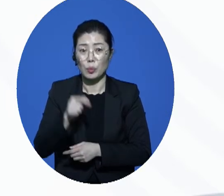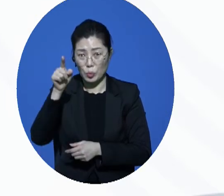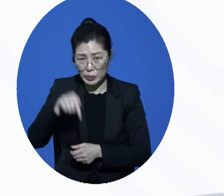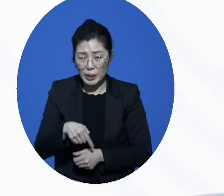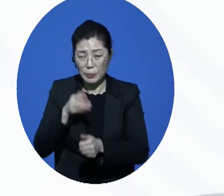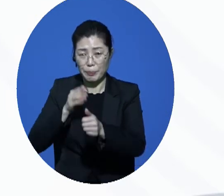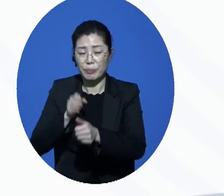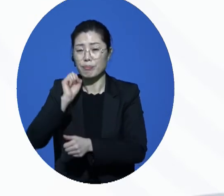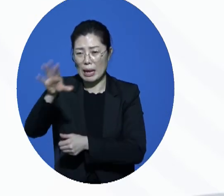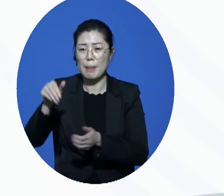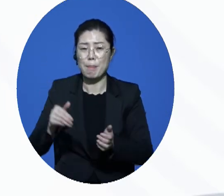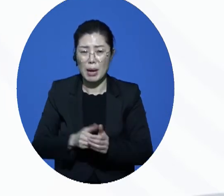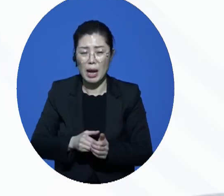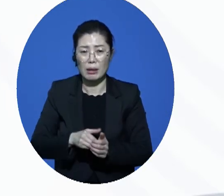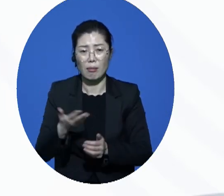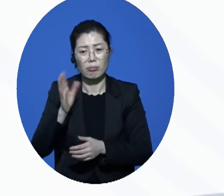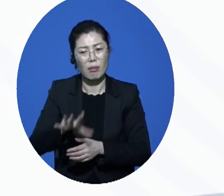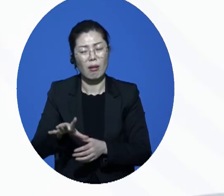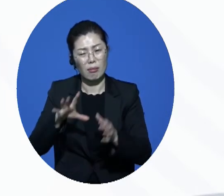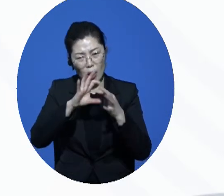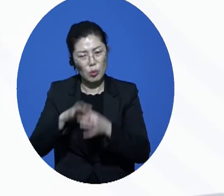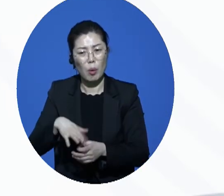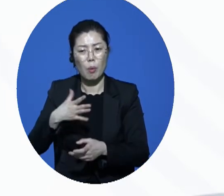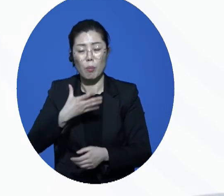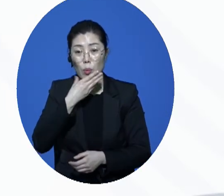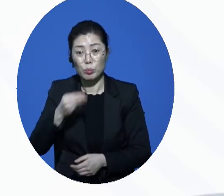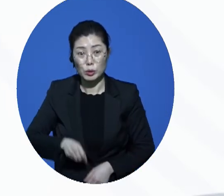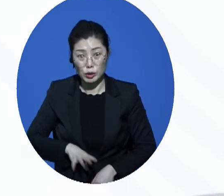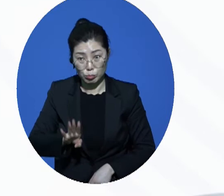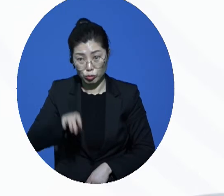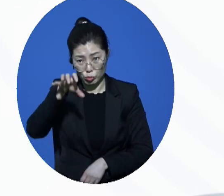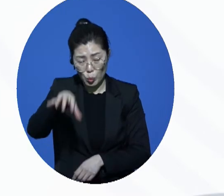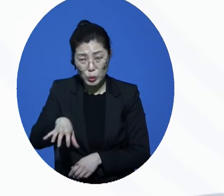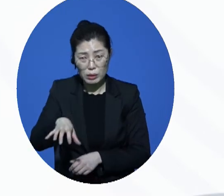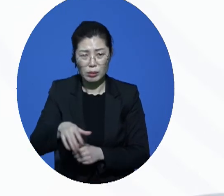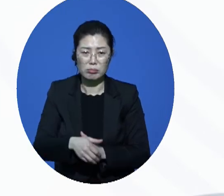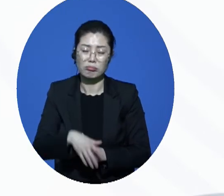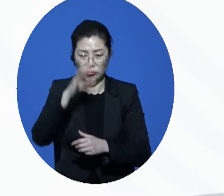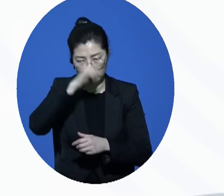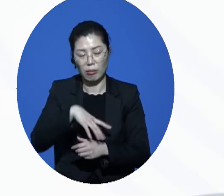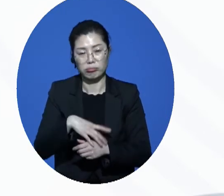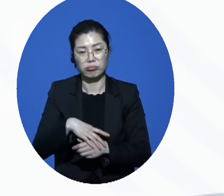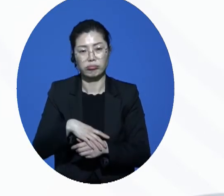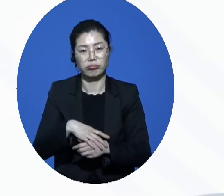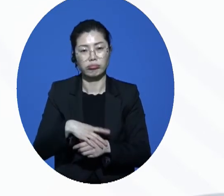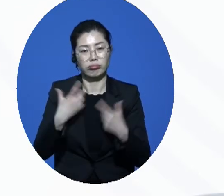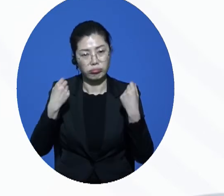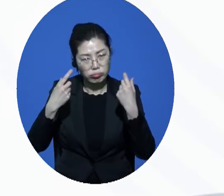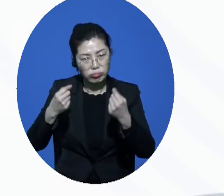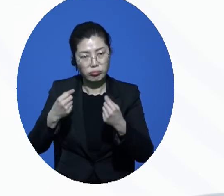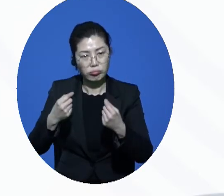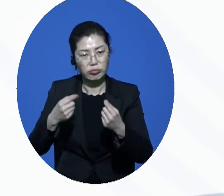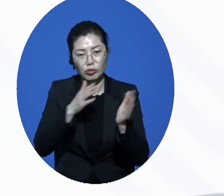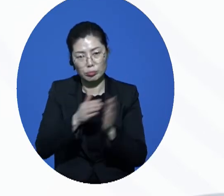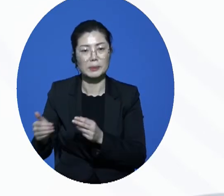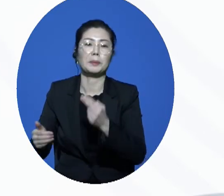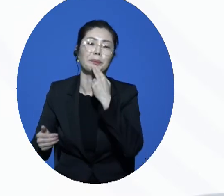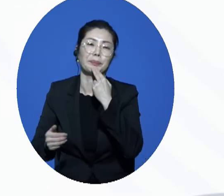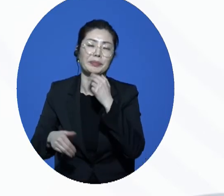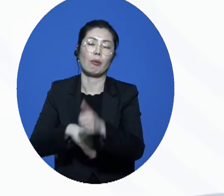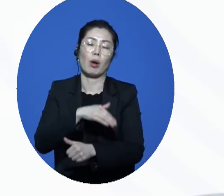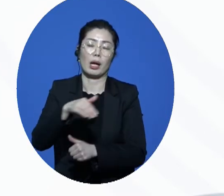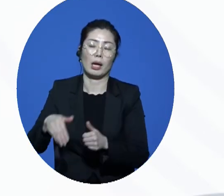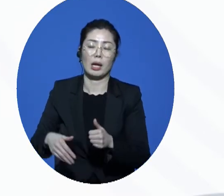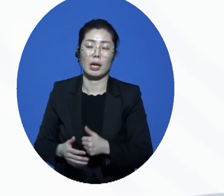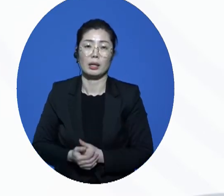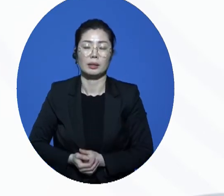여전히 복지부는 관련한 지원 체계를 전혀 갖고 오지 않고 있는 상황입니다. 감염병 상황에 대한 대책은